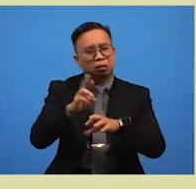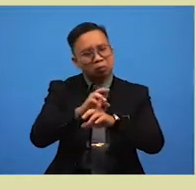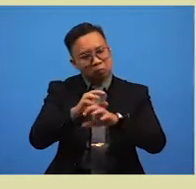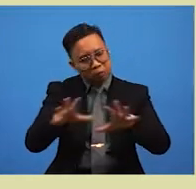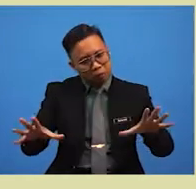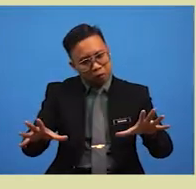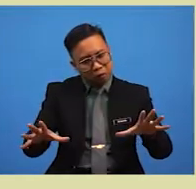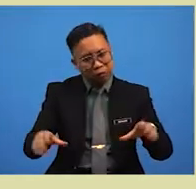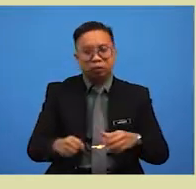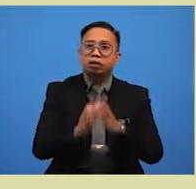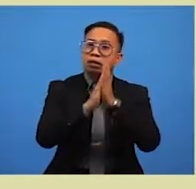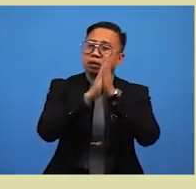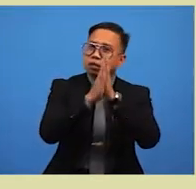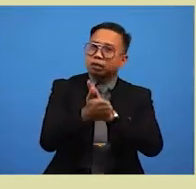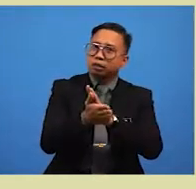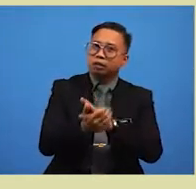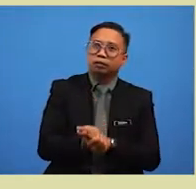terurai sehingga menjadi